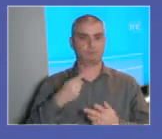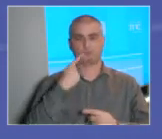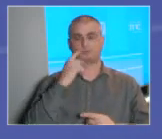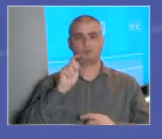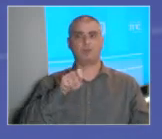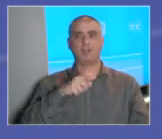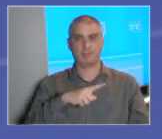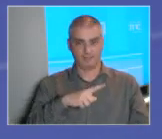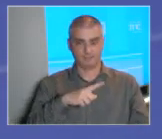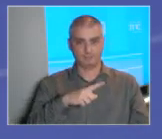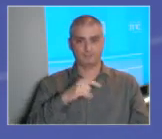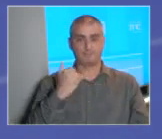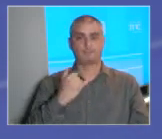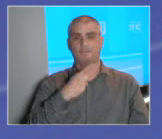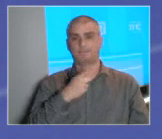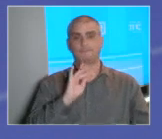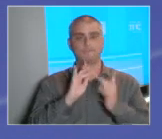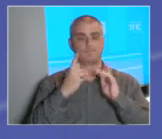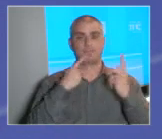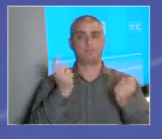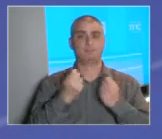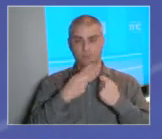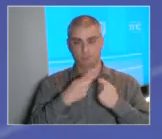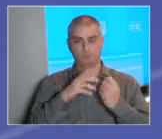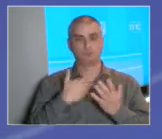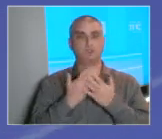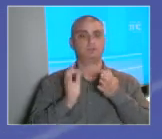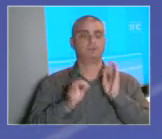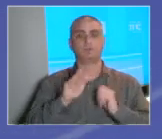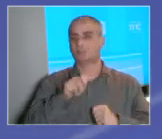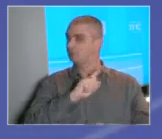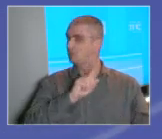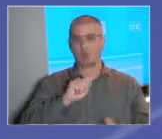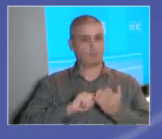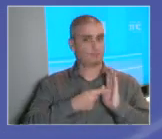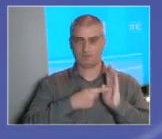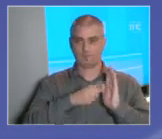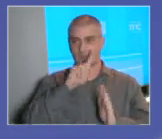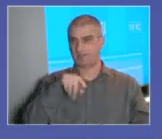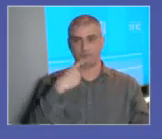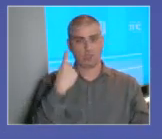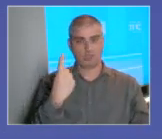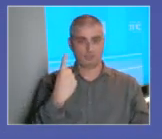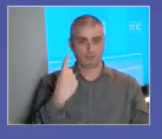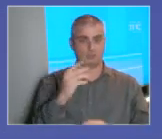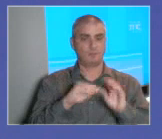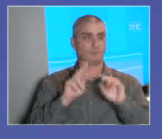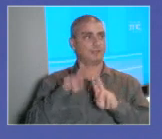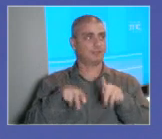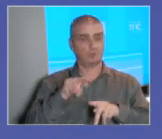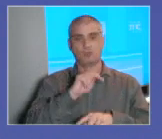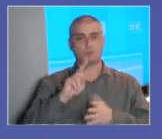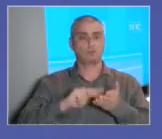מדוברות הכנסת. בזו הלשון, בניגוד לפרסומים, היועץ המשפטי לכנסת אינו מתכוון לפסול את עצמו מעיסוק